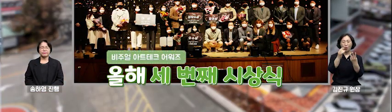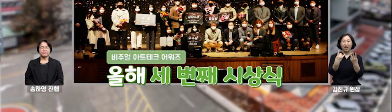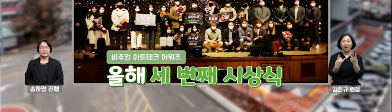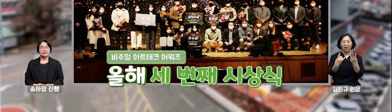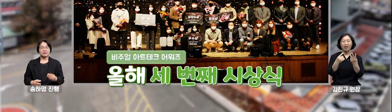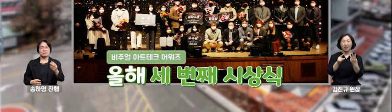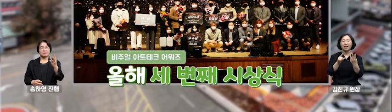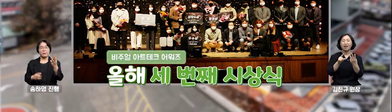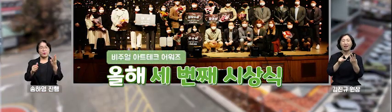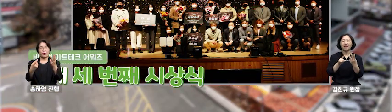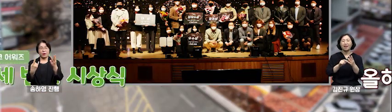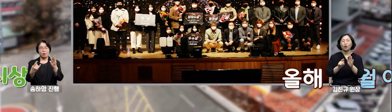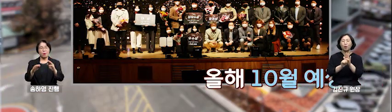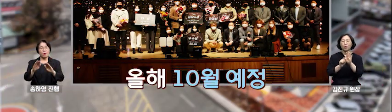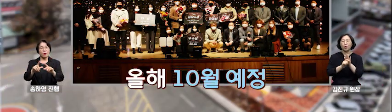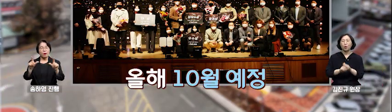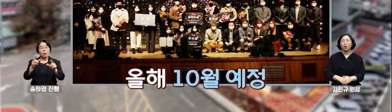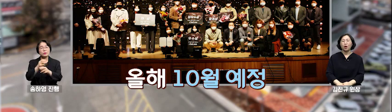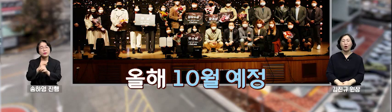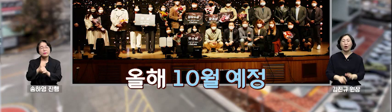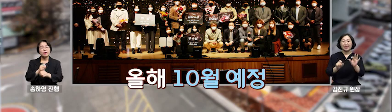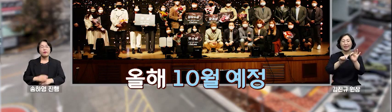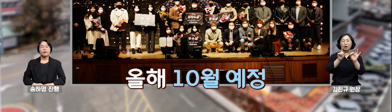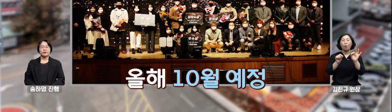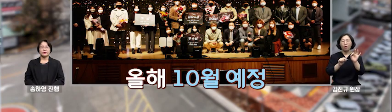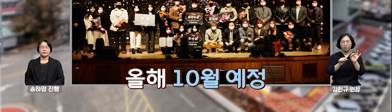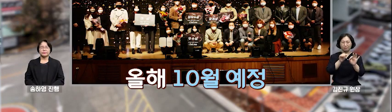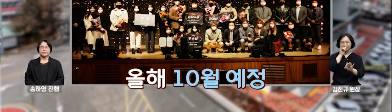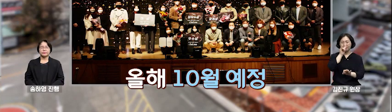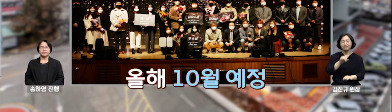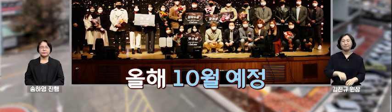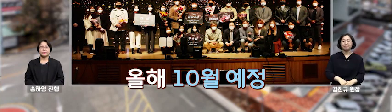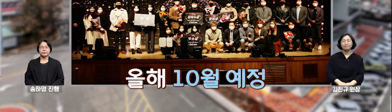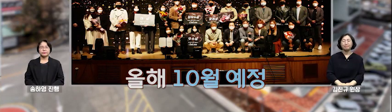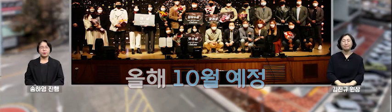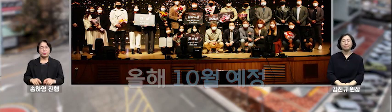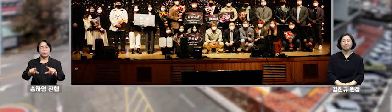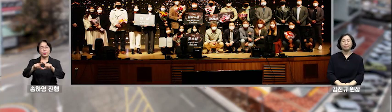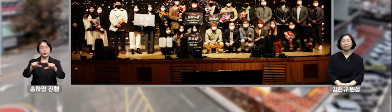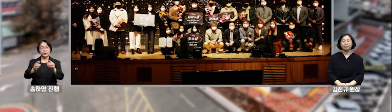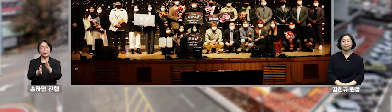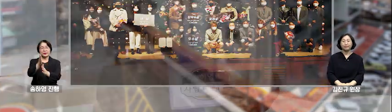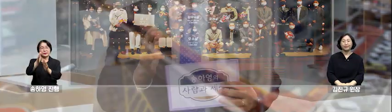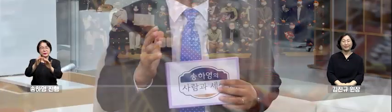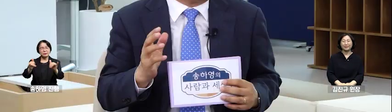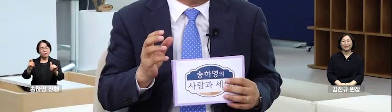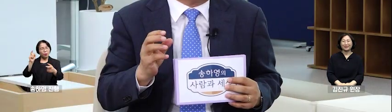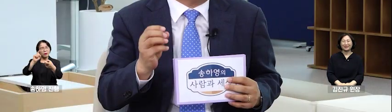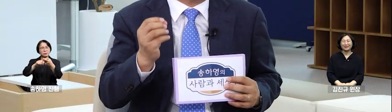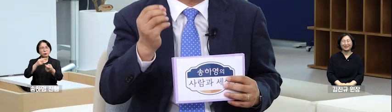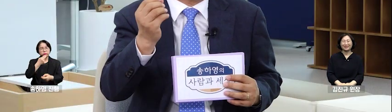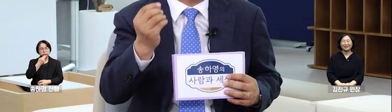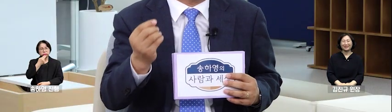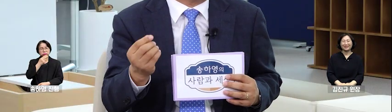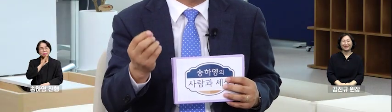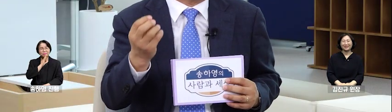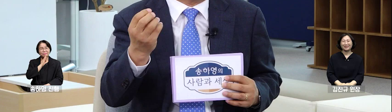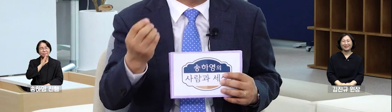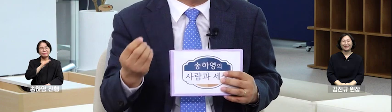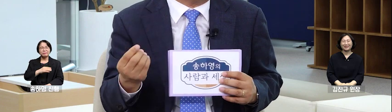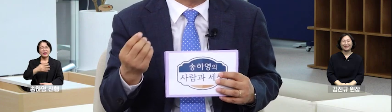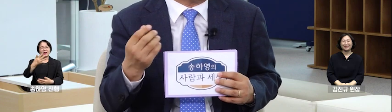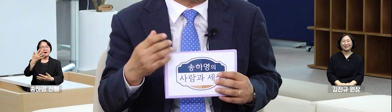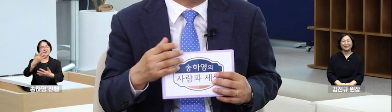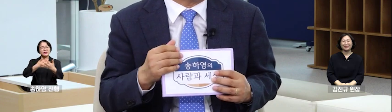내 올해 삼았습니다 언제 올해는 오렌지 10월달에 예 일반 그 시민들은 큰 것이 없겠네요 예 영어